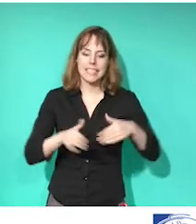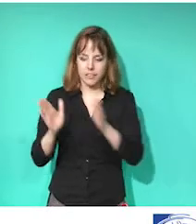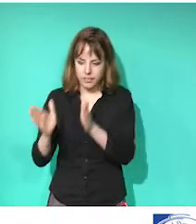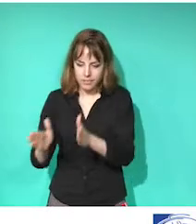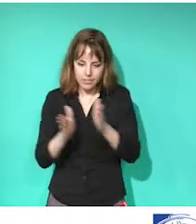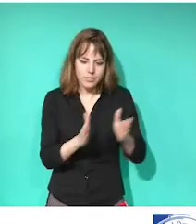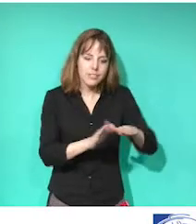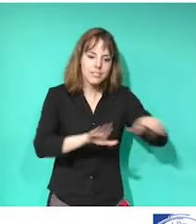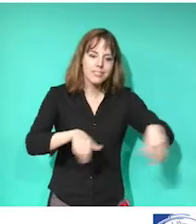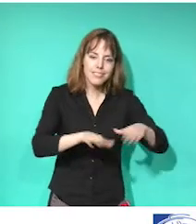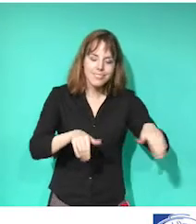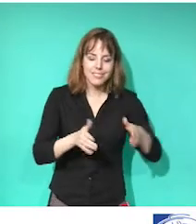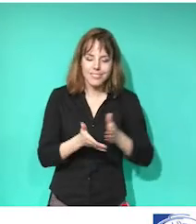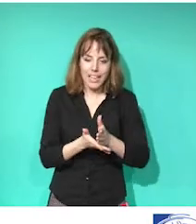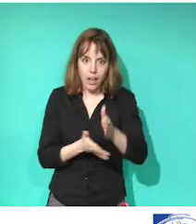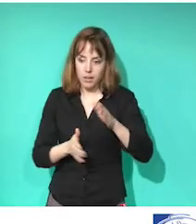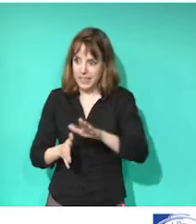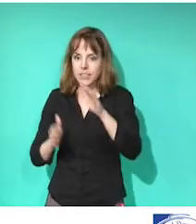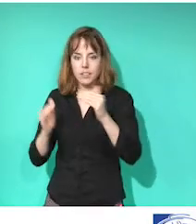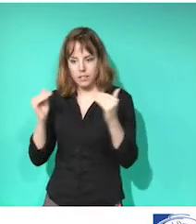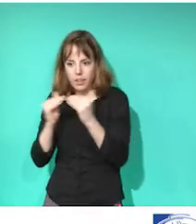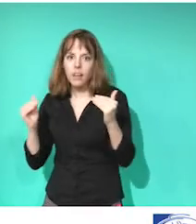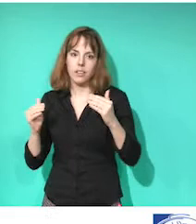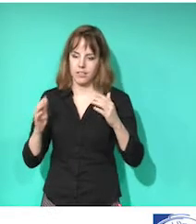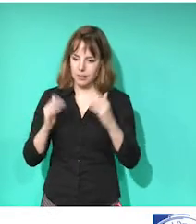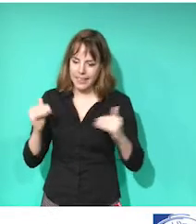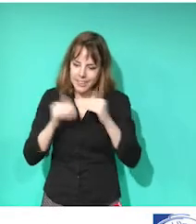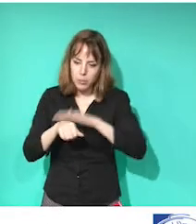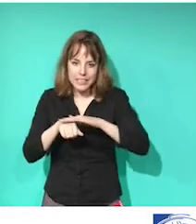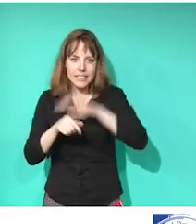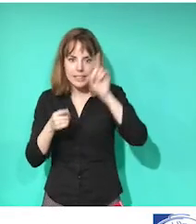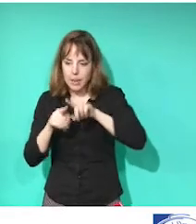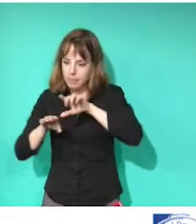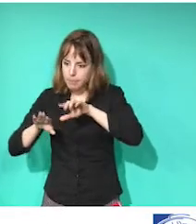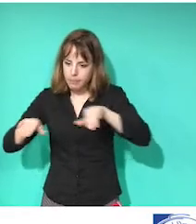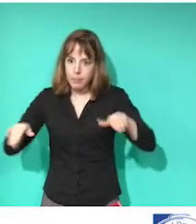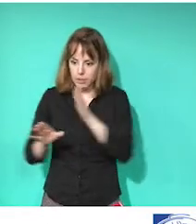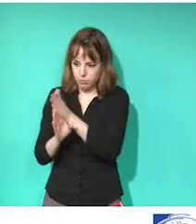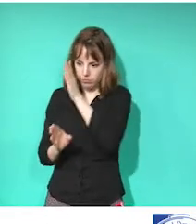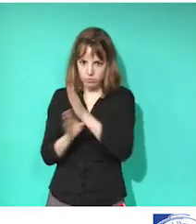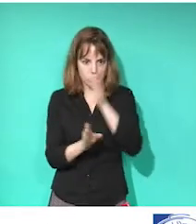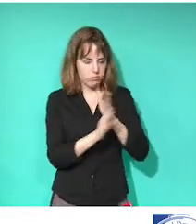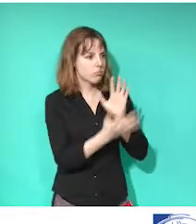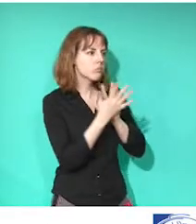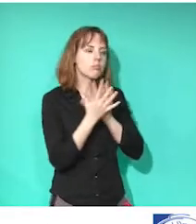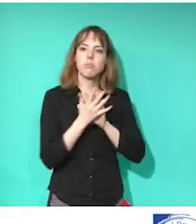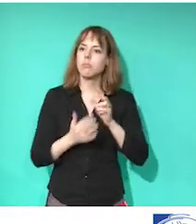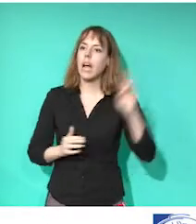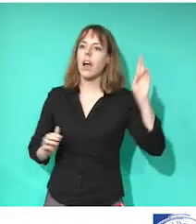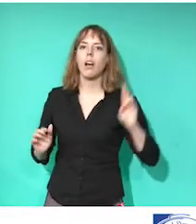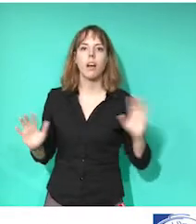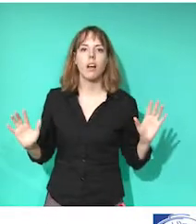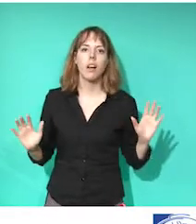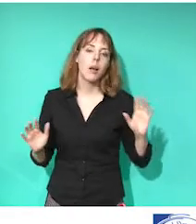le couloir de la parité politique. Et finalement, nous n'avions pas beaucoup l'occasion de nous rencontrer. Alors, je ne dis pas qu'on est arrivé à